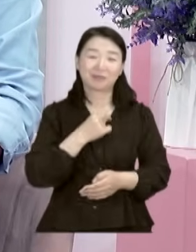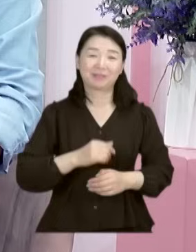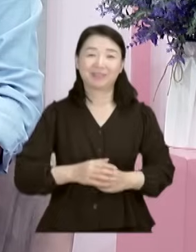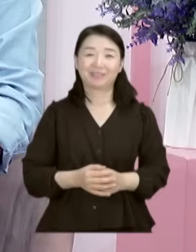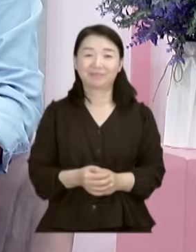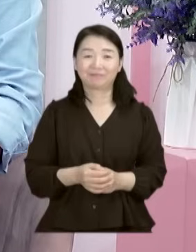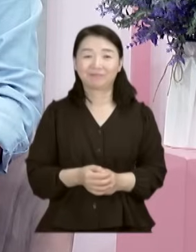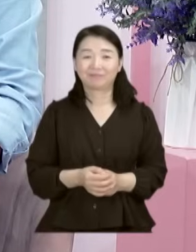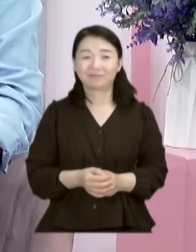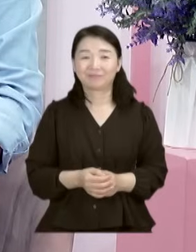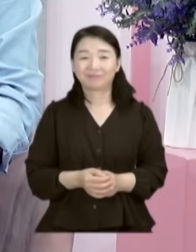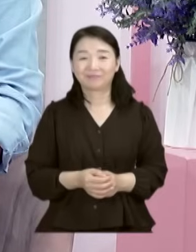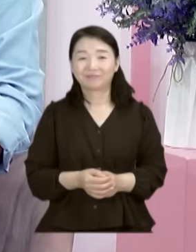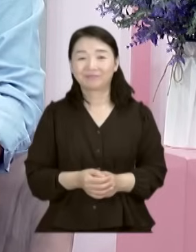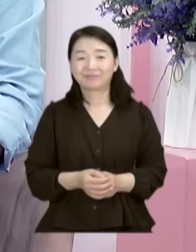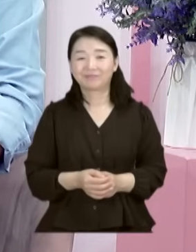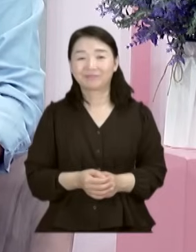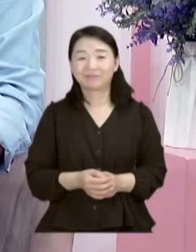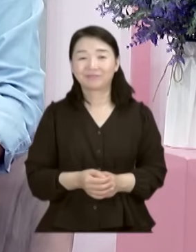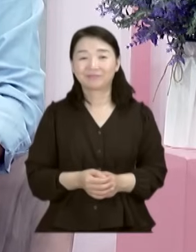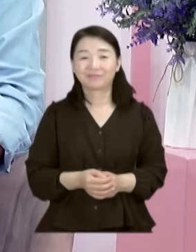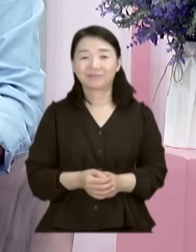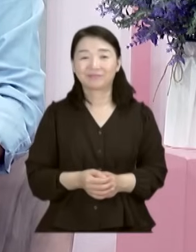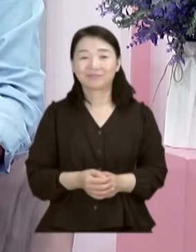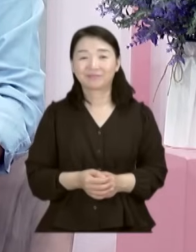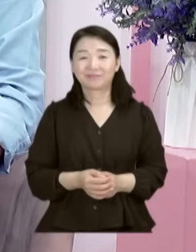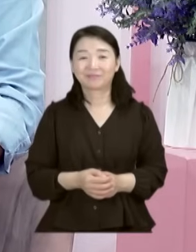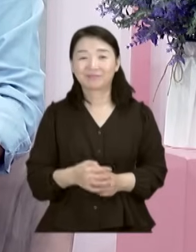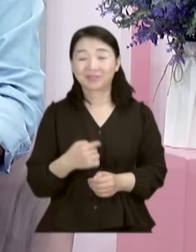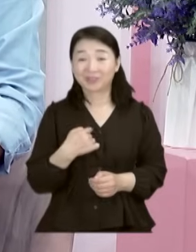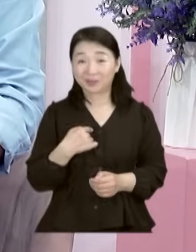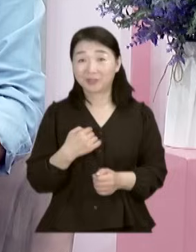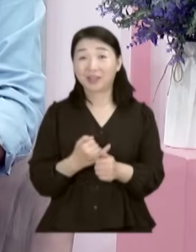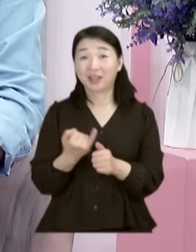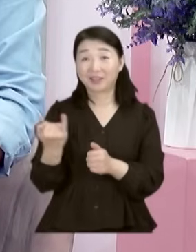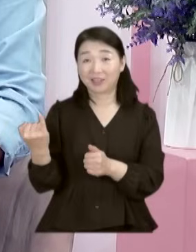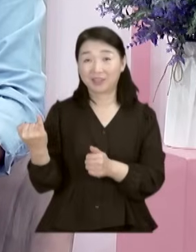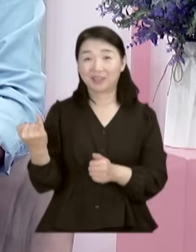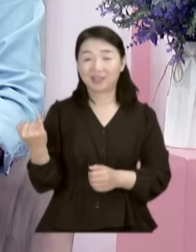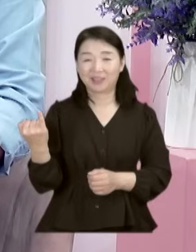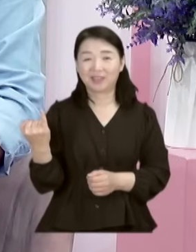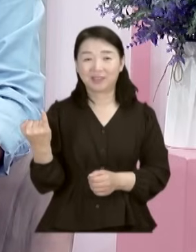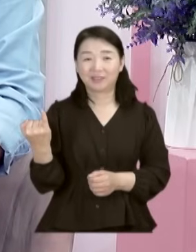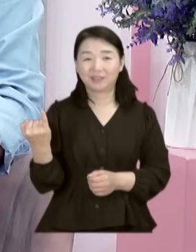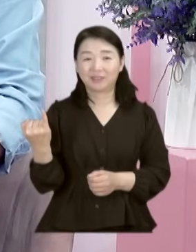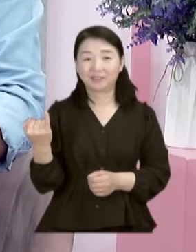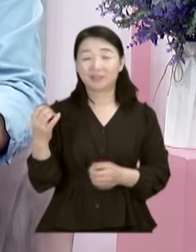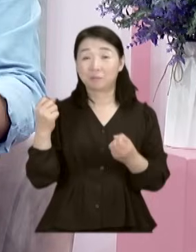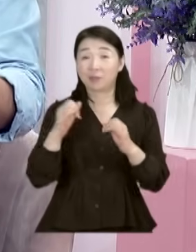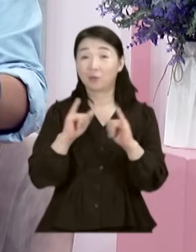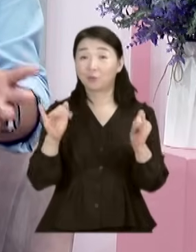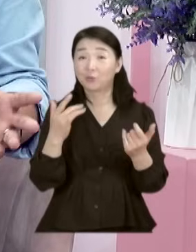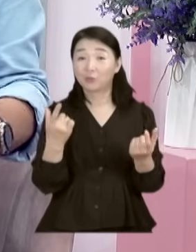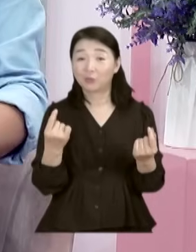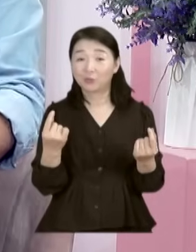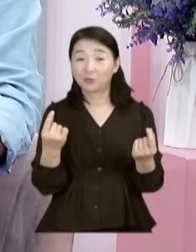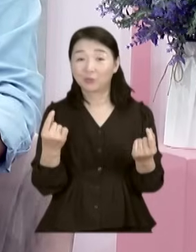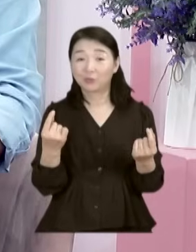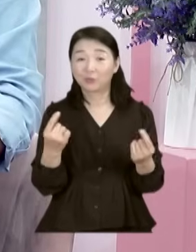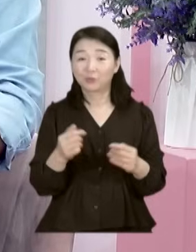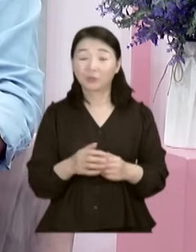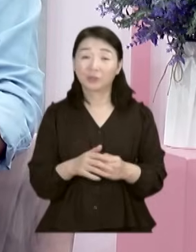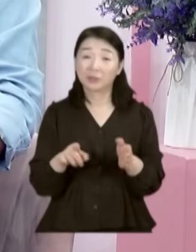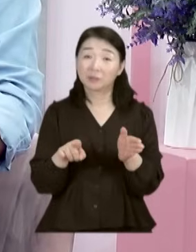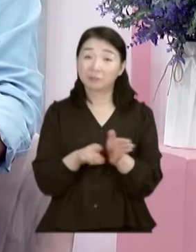좋겠어요네 알겠습니다 저는 뭐 아내 아내가 이제 배우인데